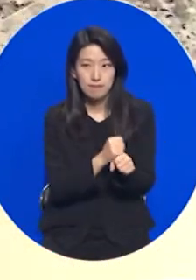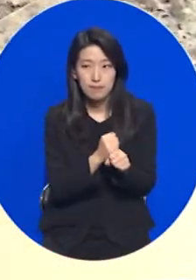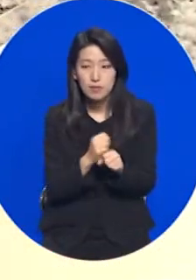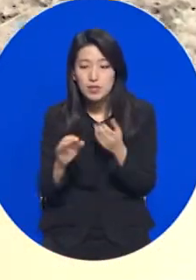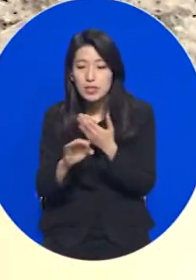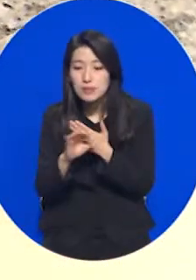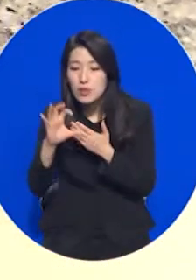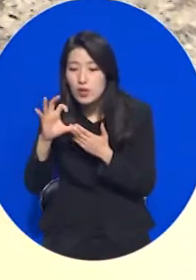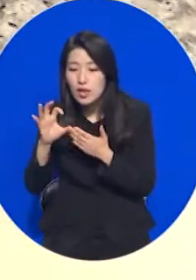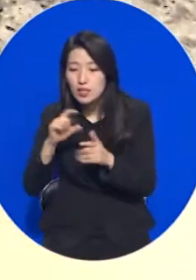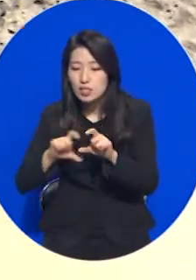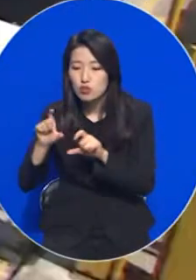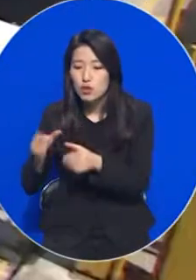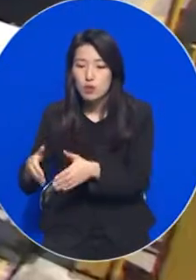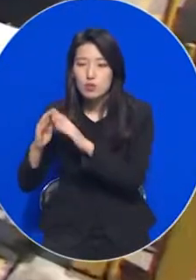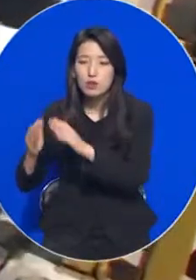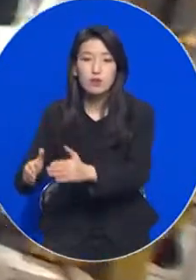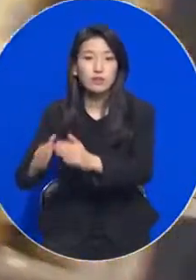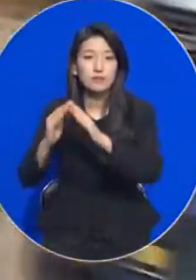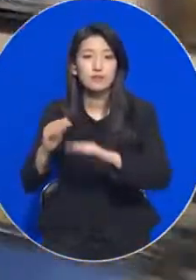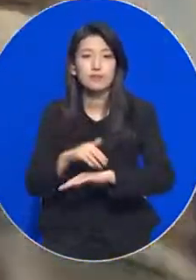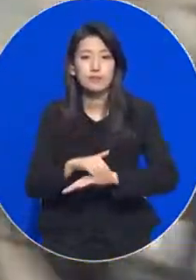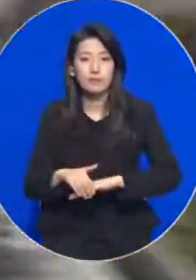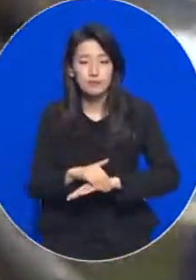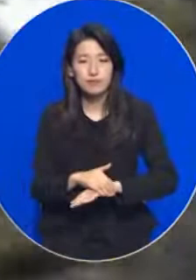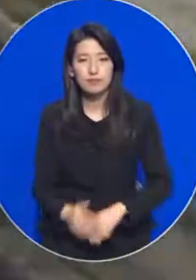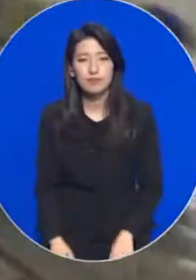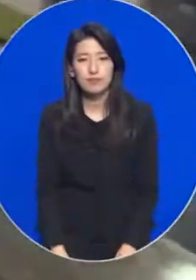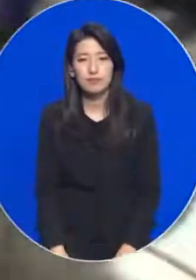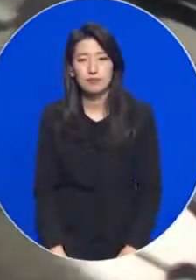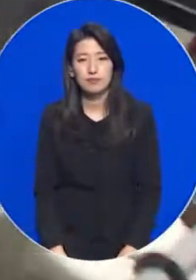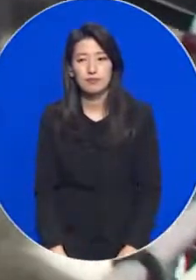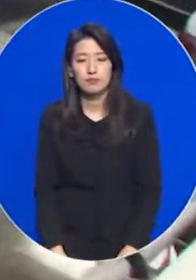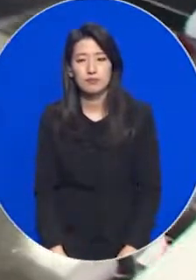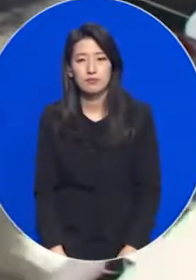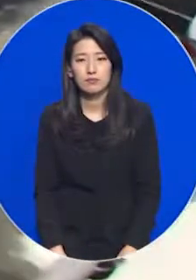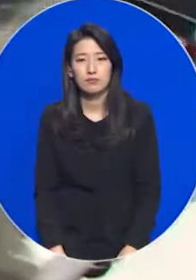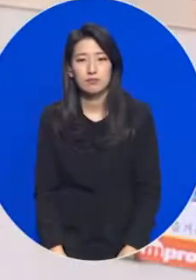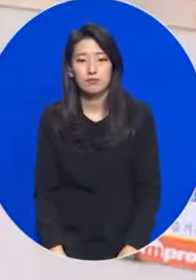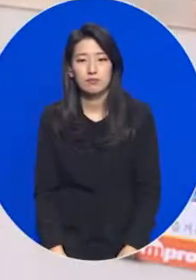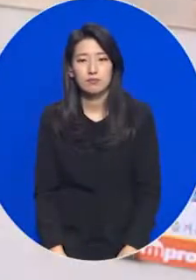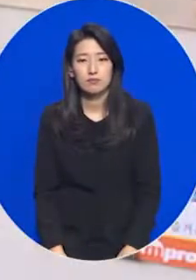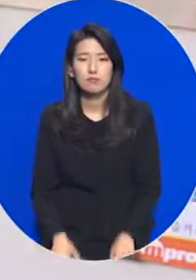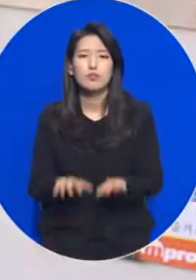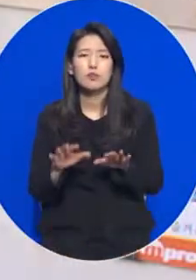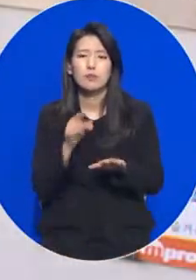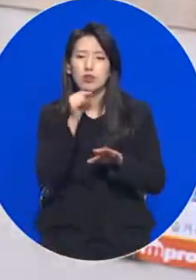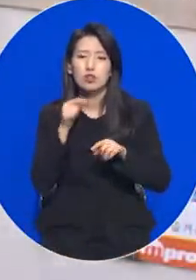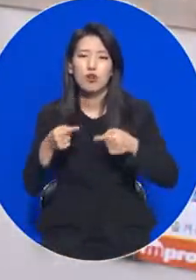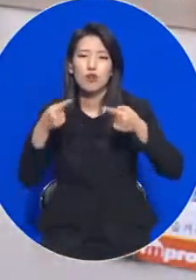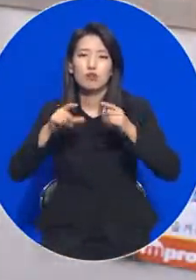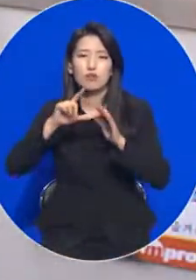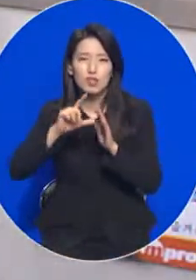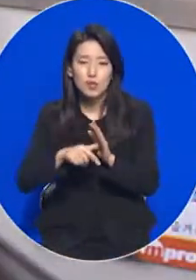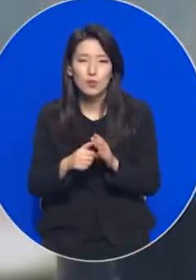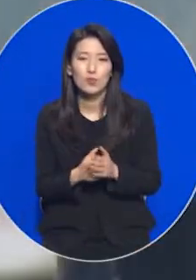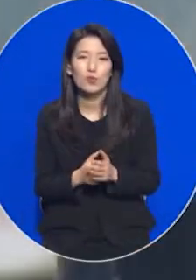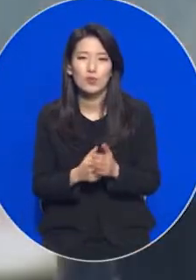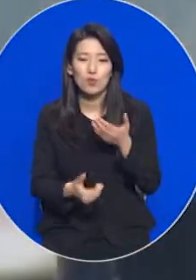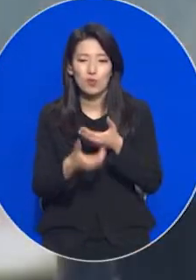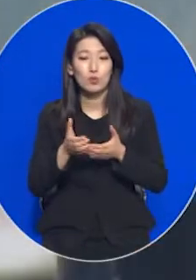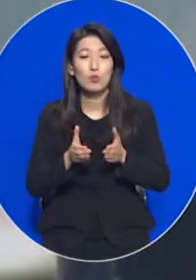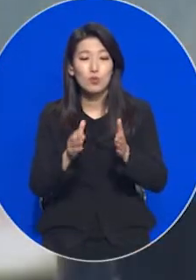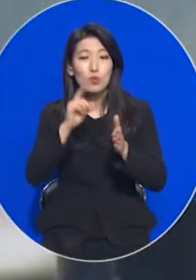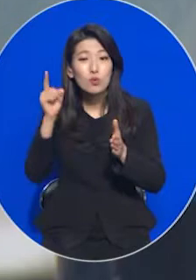화장실을 더 늘리기로 했습니다. 또 코로나19 확산 우려로 지난해 추석에 이어 이번 설 연휴 기간에도 고속도로